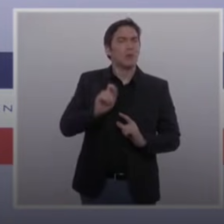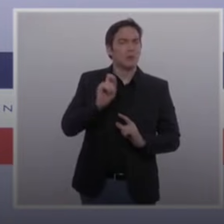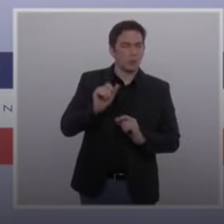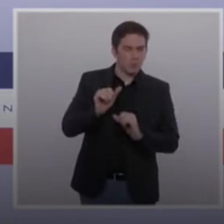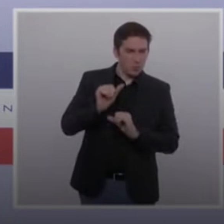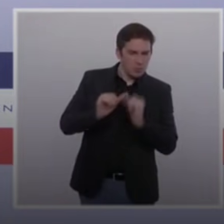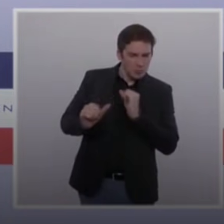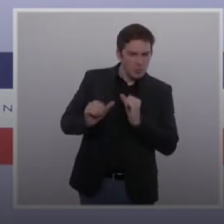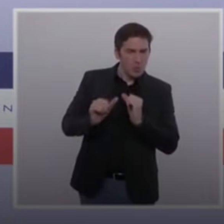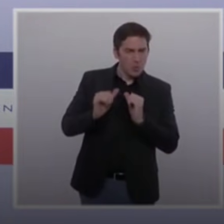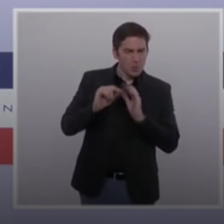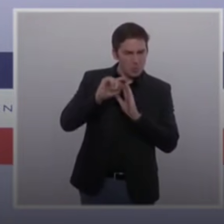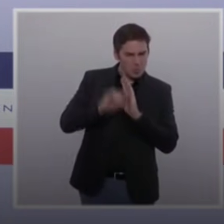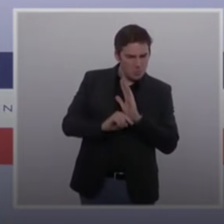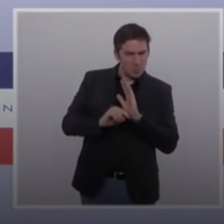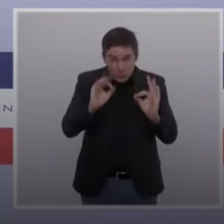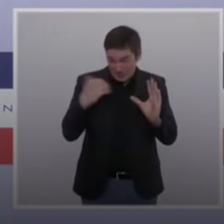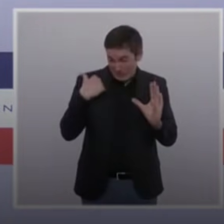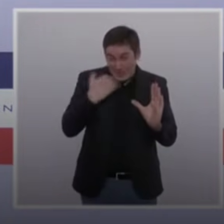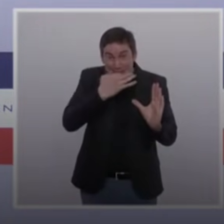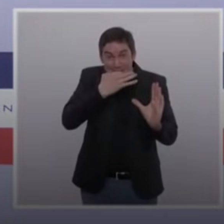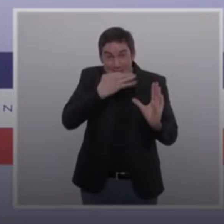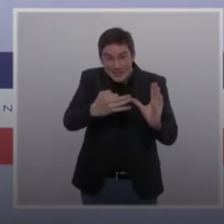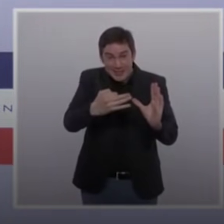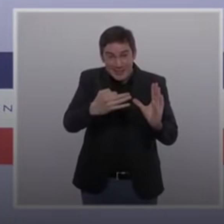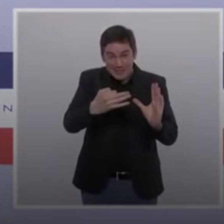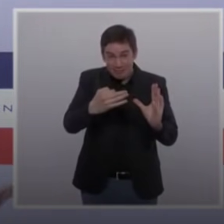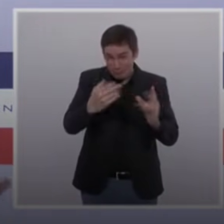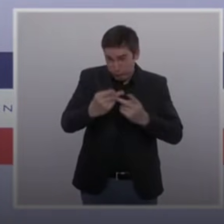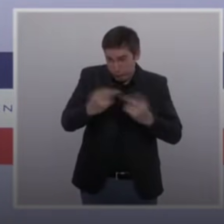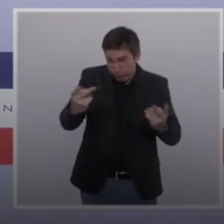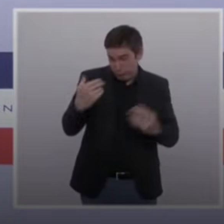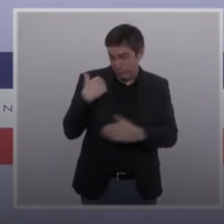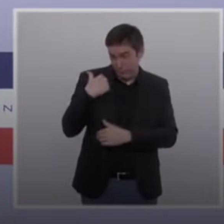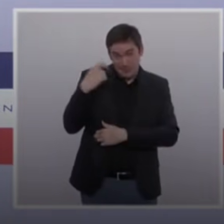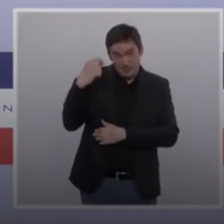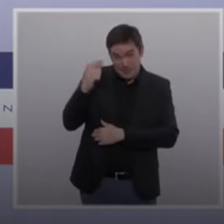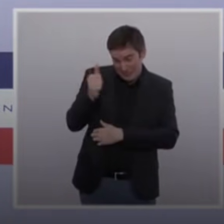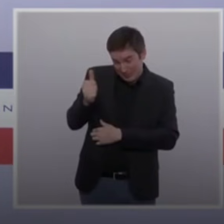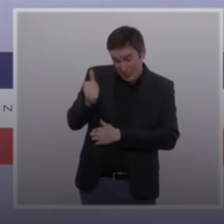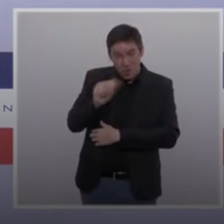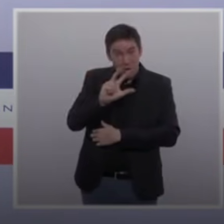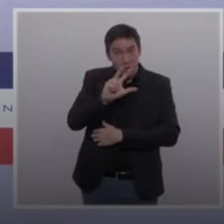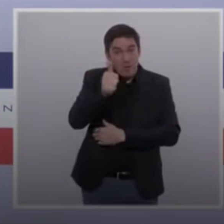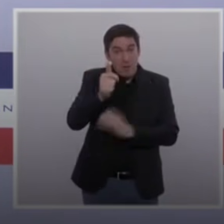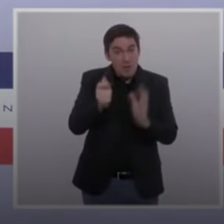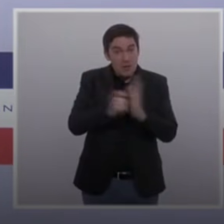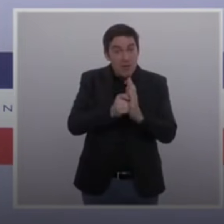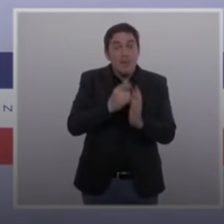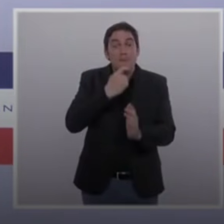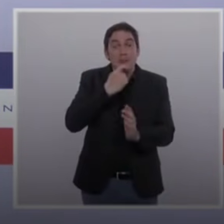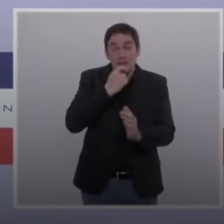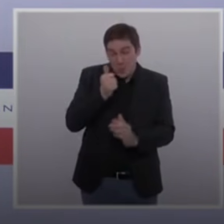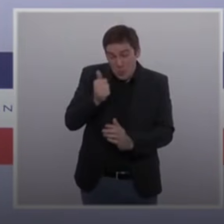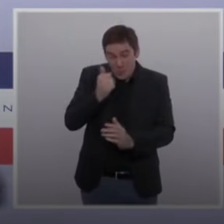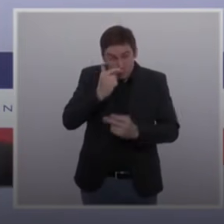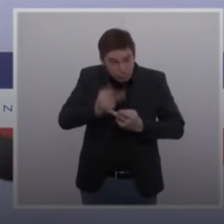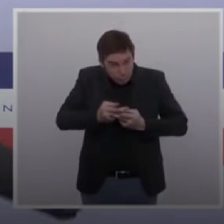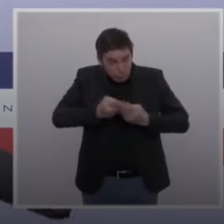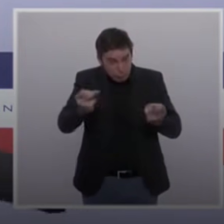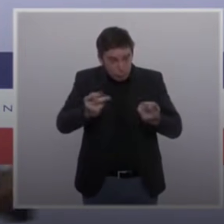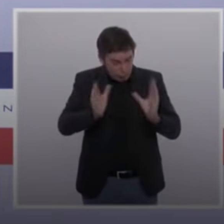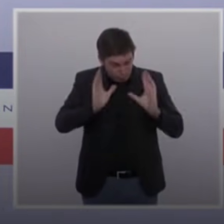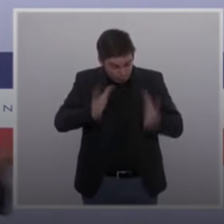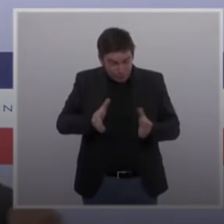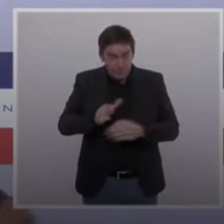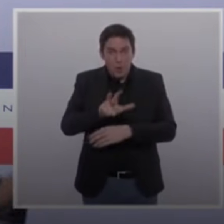situation sanitaire au collège et au lycée. Devant les Français dans son allocution du 31 mars et la base de travail du gouvernement. Et donc, le